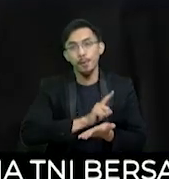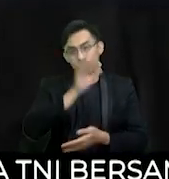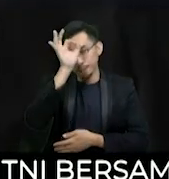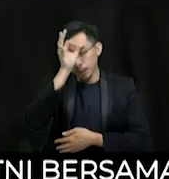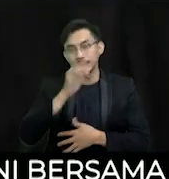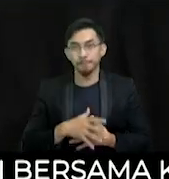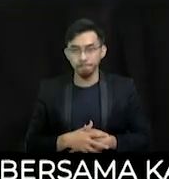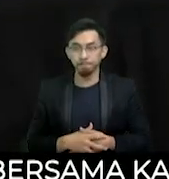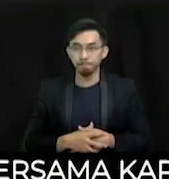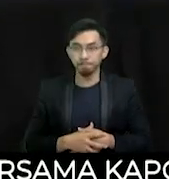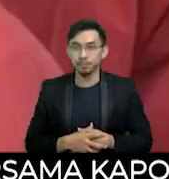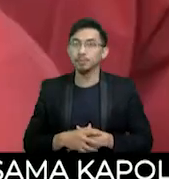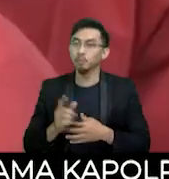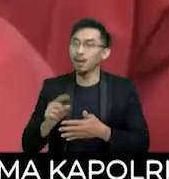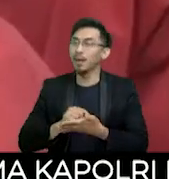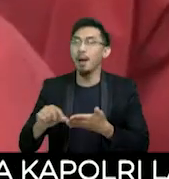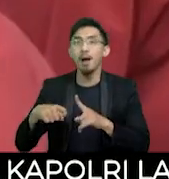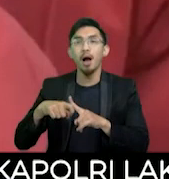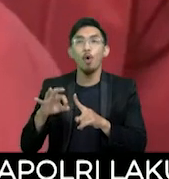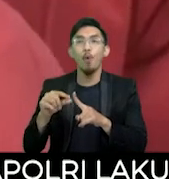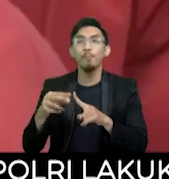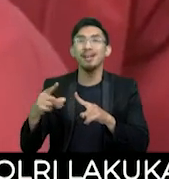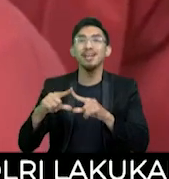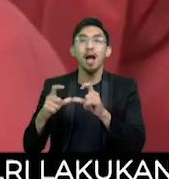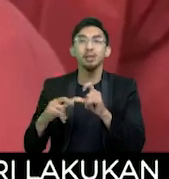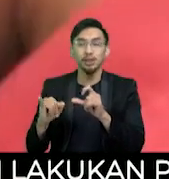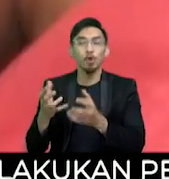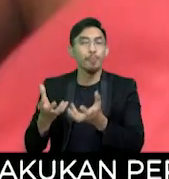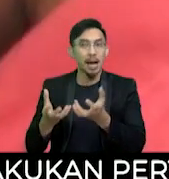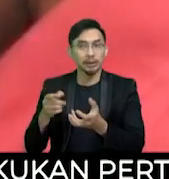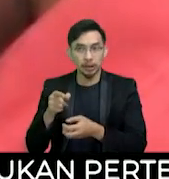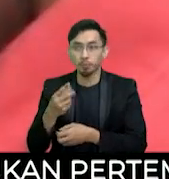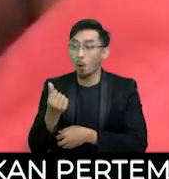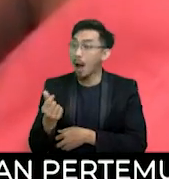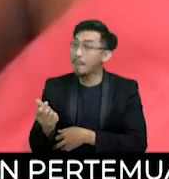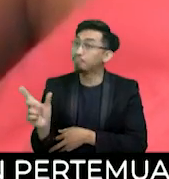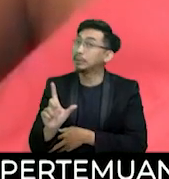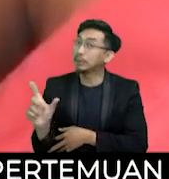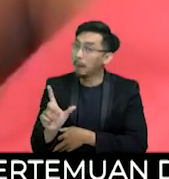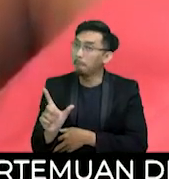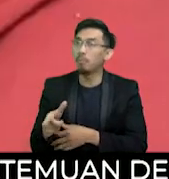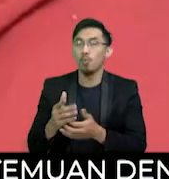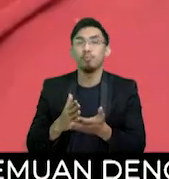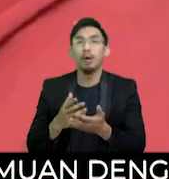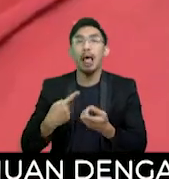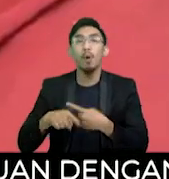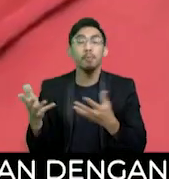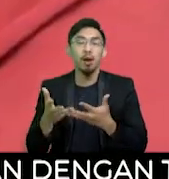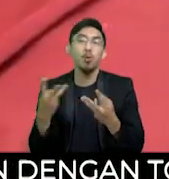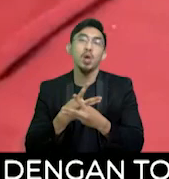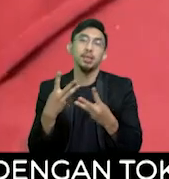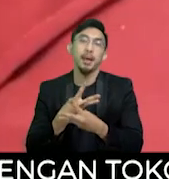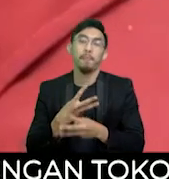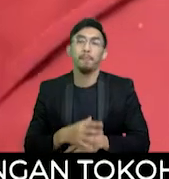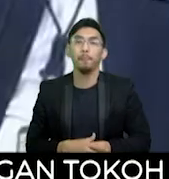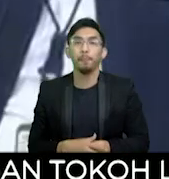simpan pinjam dan kemudian mengirimkan pesan kepada korban melalui aplikasi WhatsApp. Ketika korban tergiur penawaran pinjaman yang ditawarkan